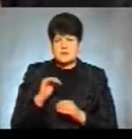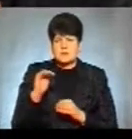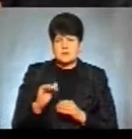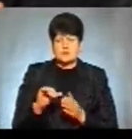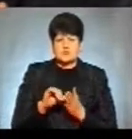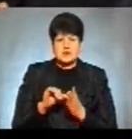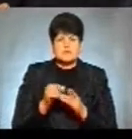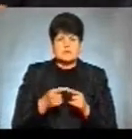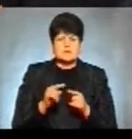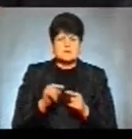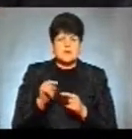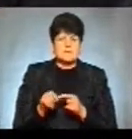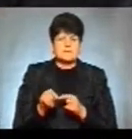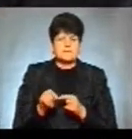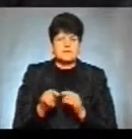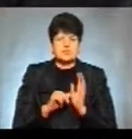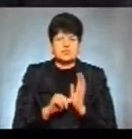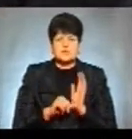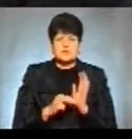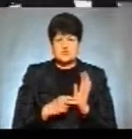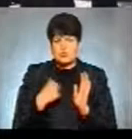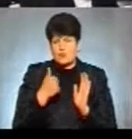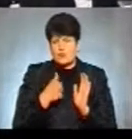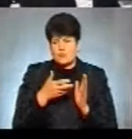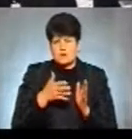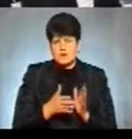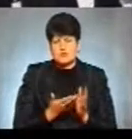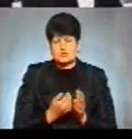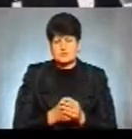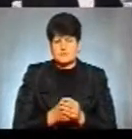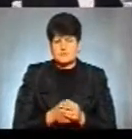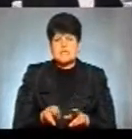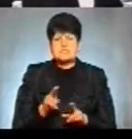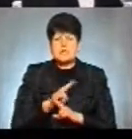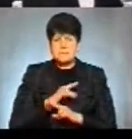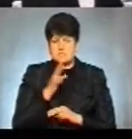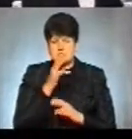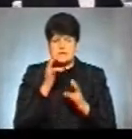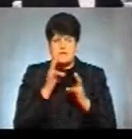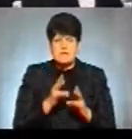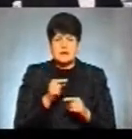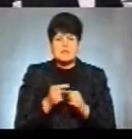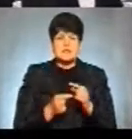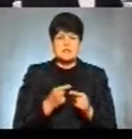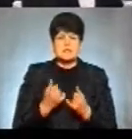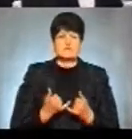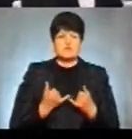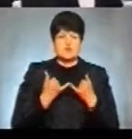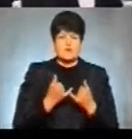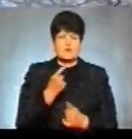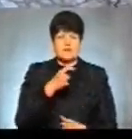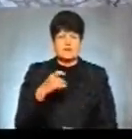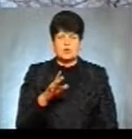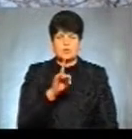сьогоднішній день – це 67-го року народження. Загиблих під час аварії та від її наслідків вшановують хвилиною